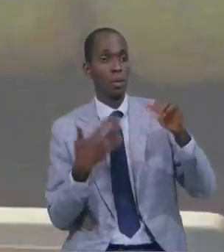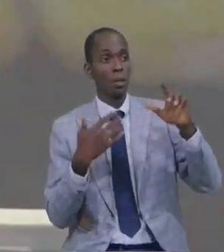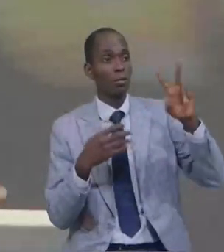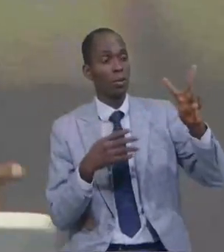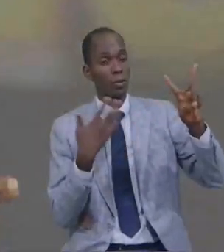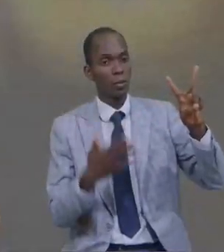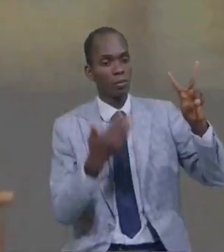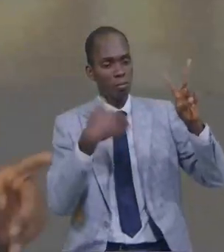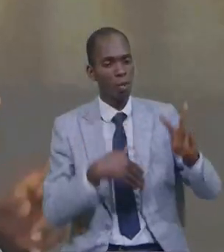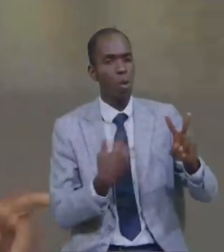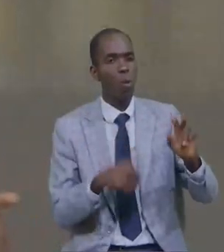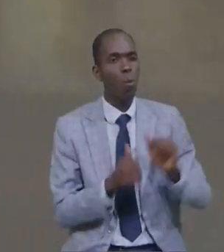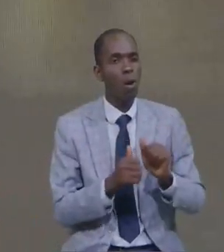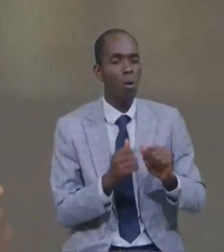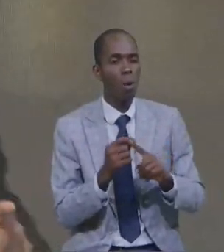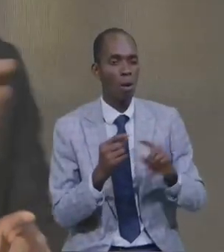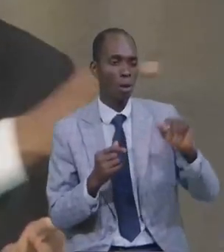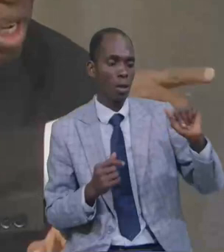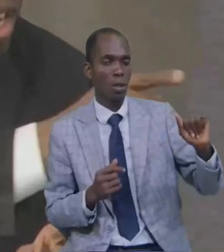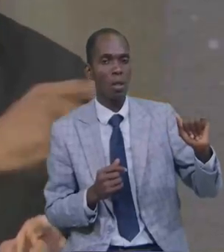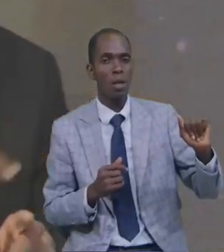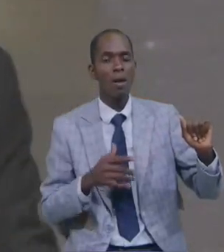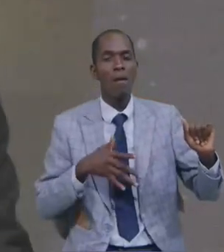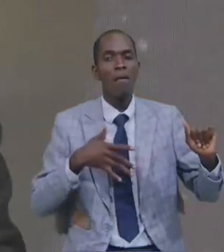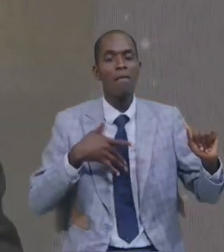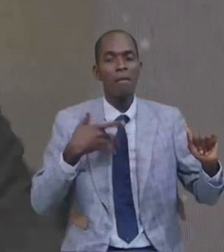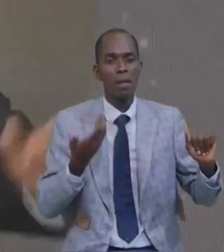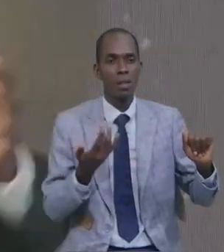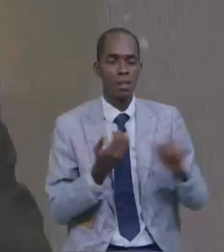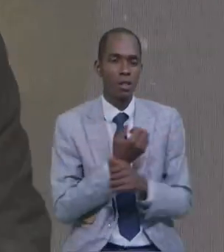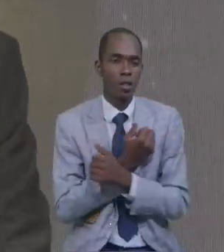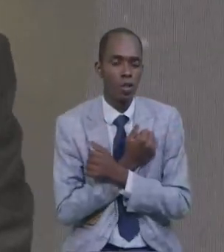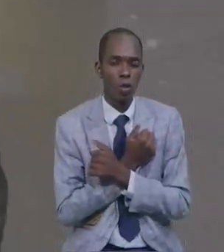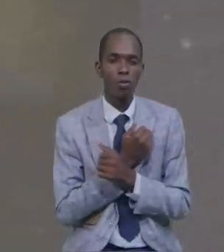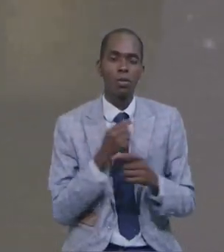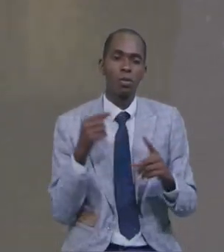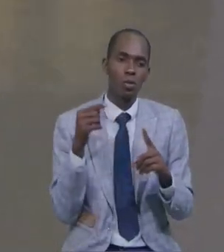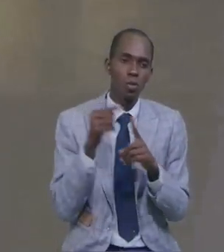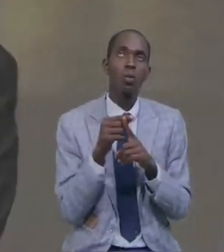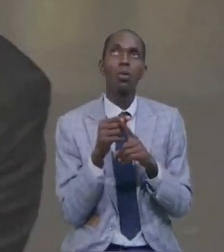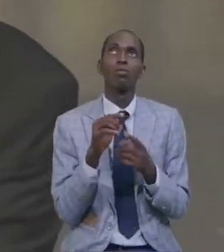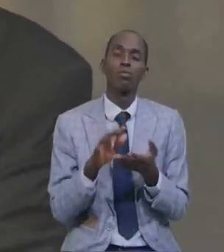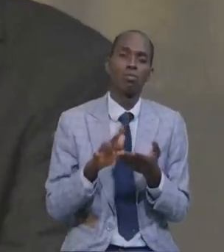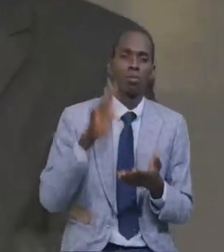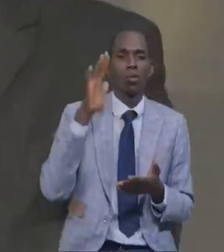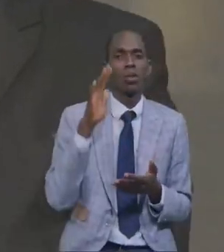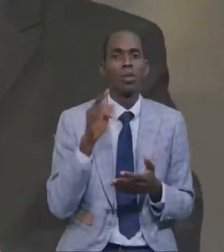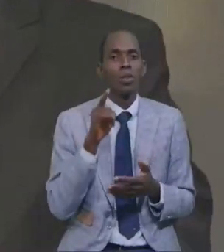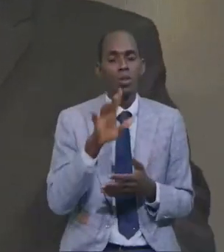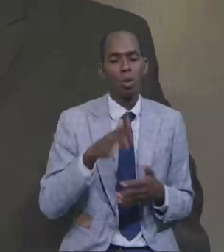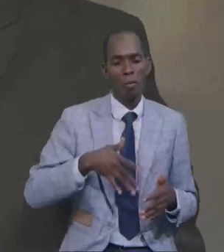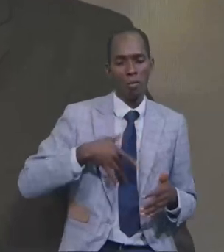Tes affections ne se penchent pas vers les soirées de nuit. Tes affections ne se penchent